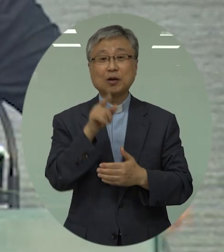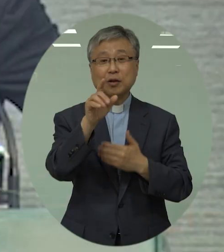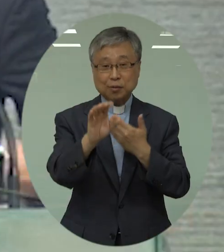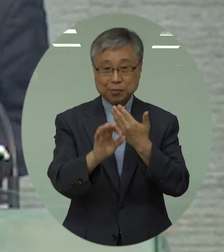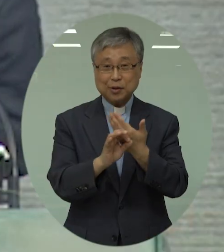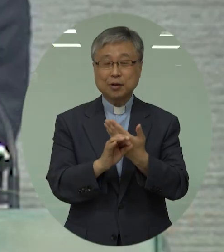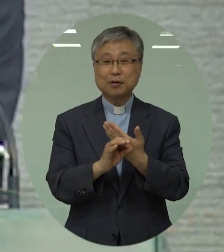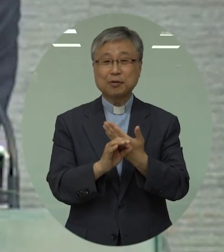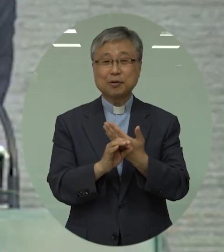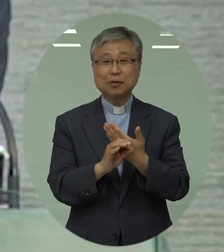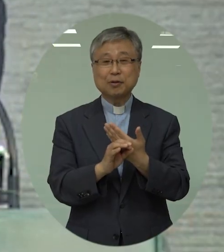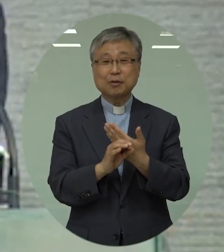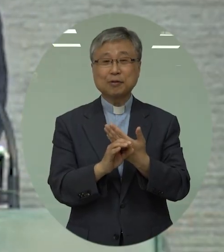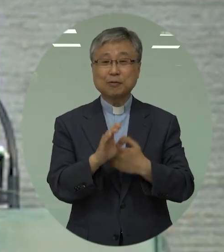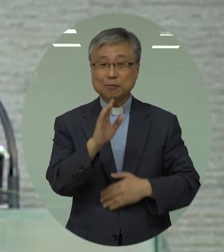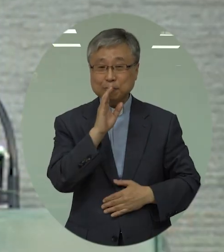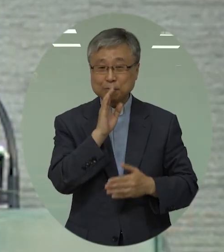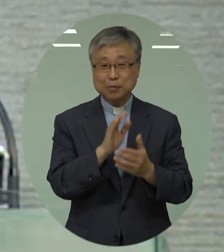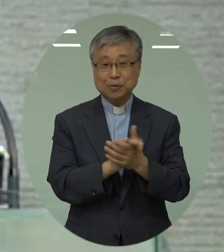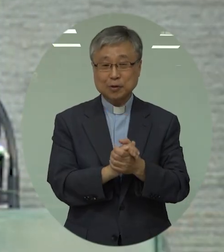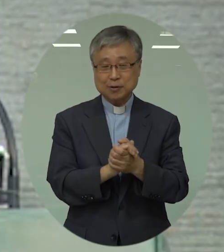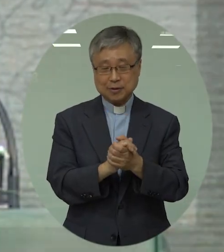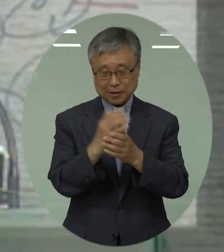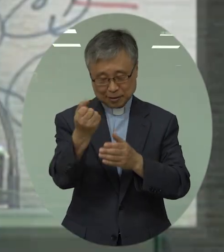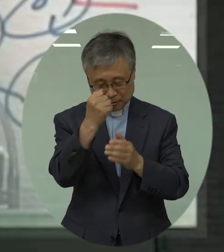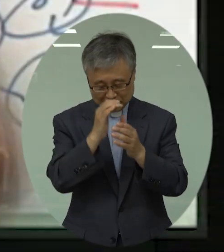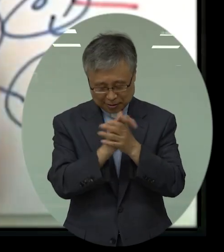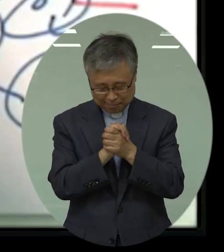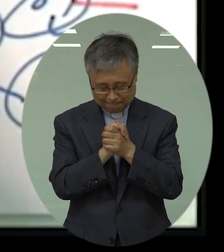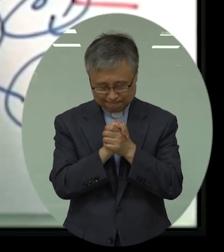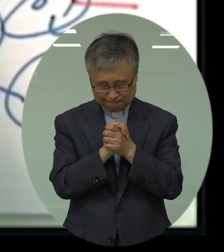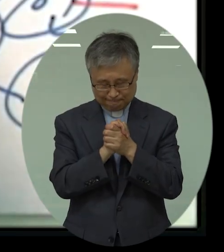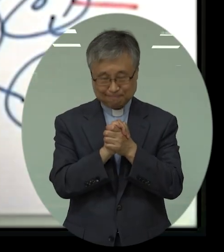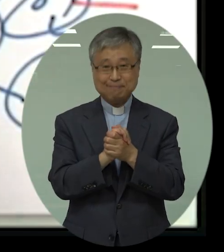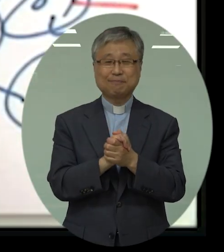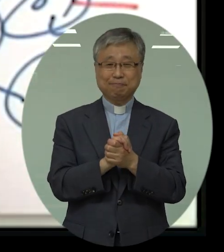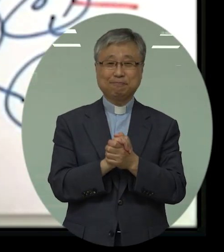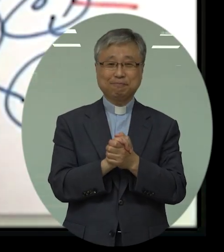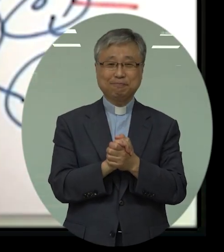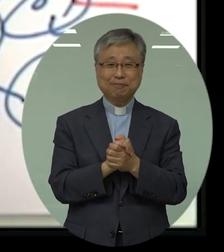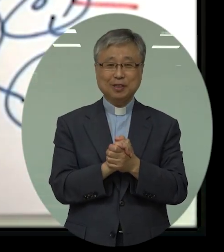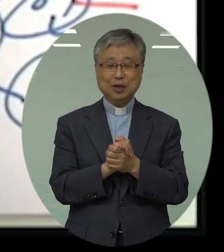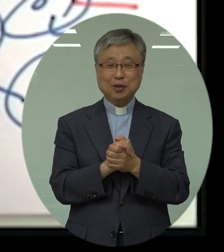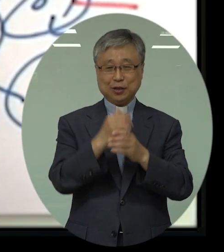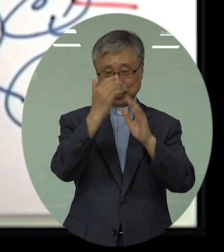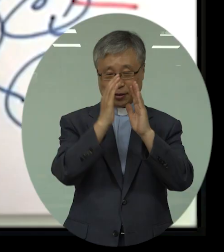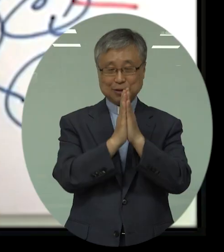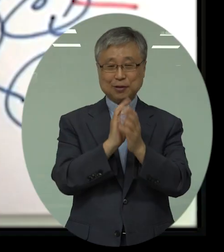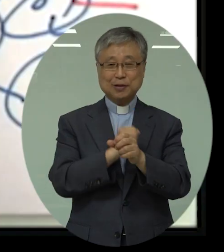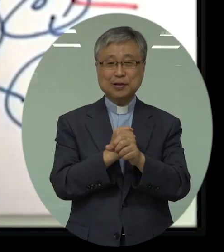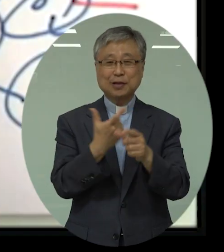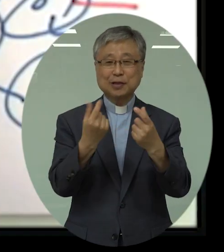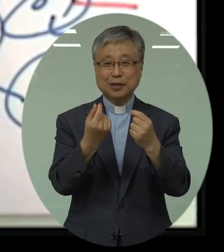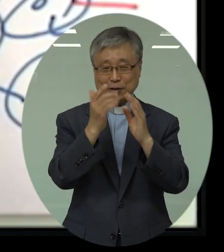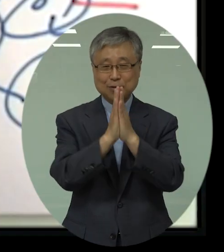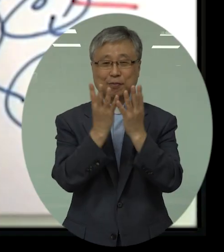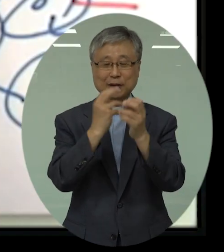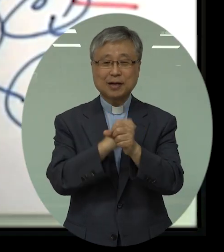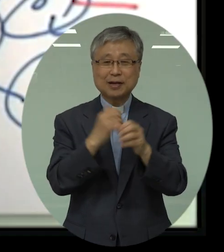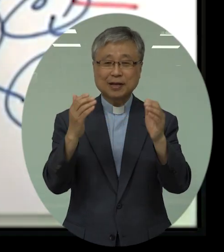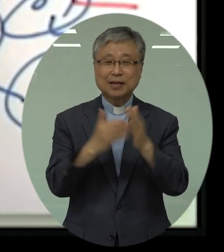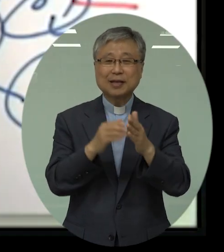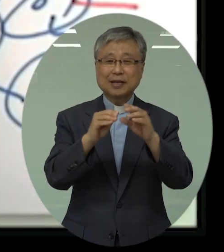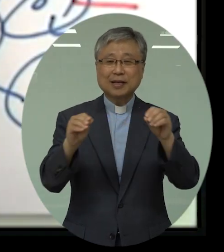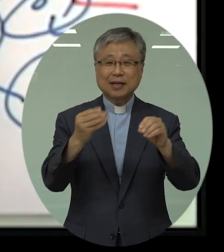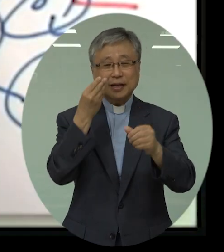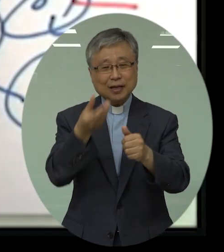그러면 그거 가지고 기도하는 거예요. 그거 가지고 기도하는 거예요. 오늘 아침에 제가 이런 기도들 많이 했어요. 이